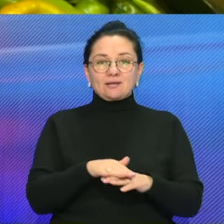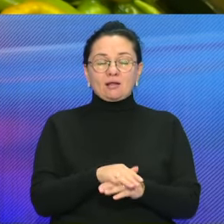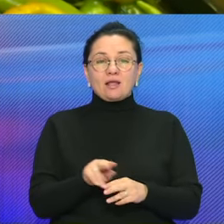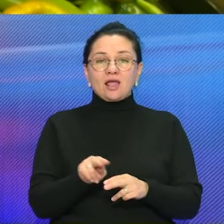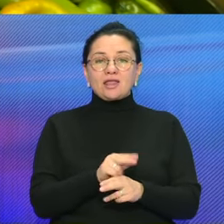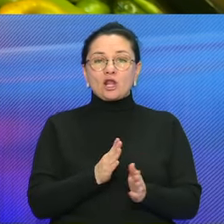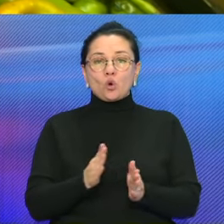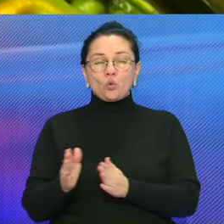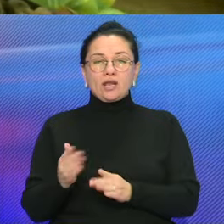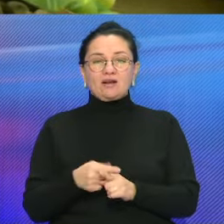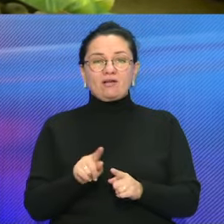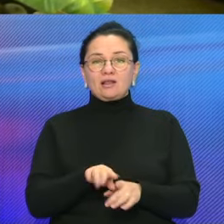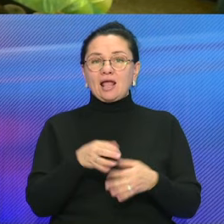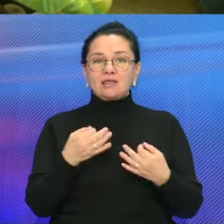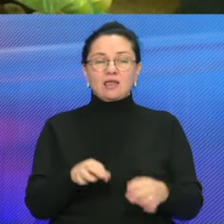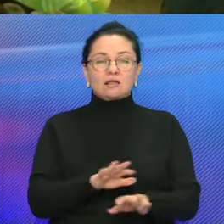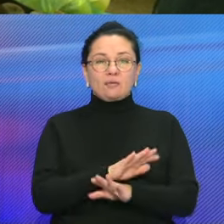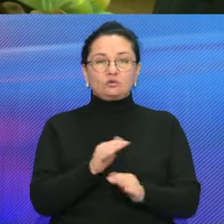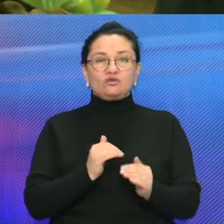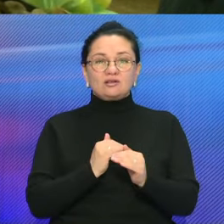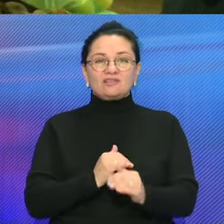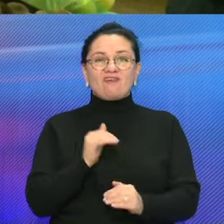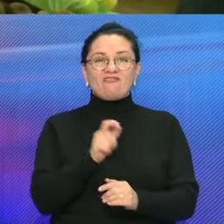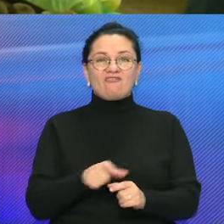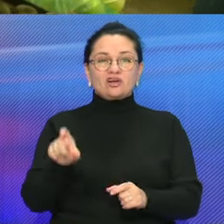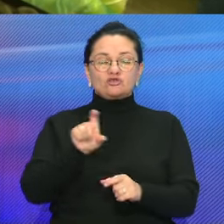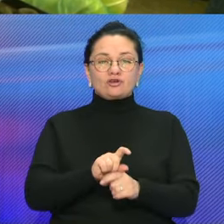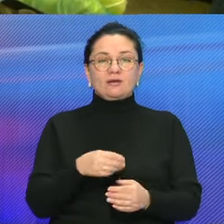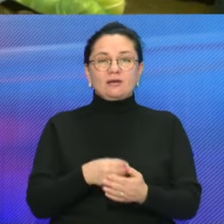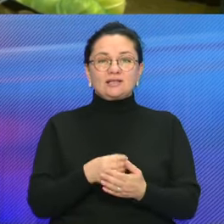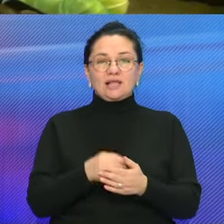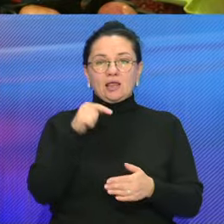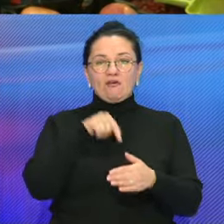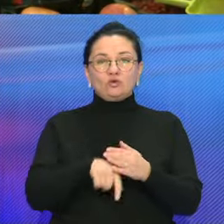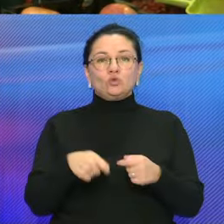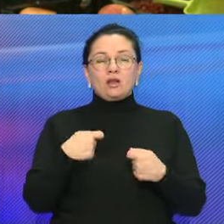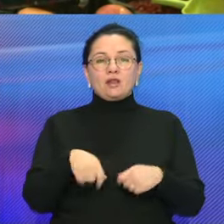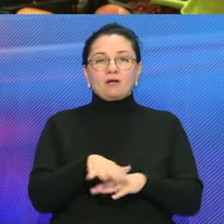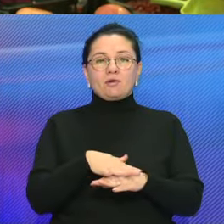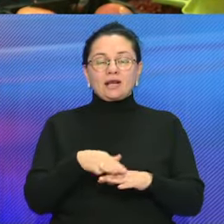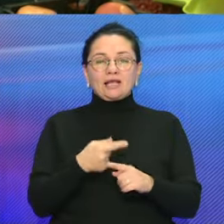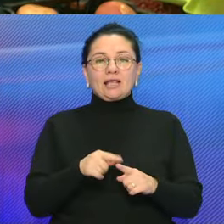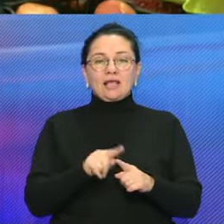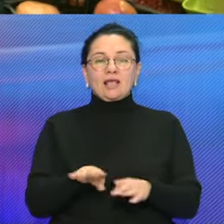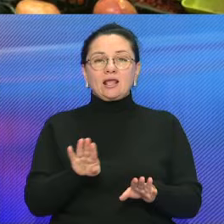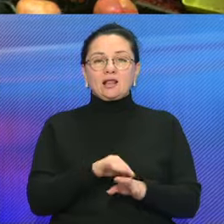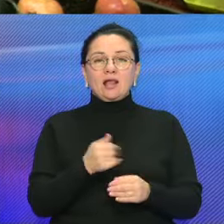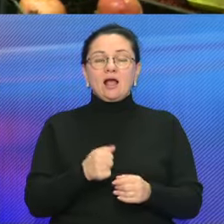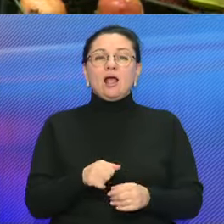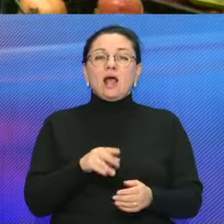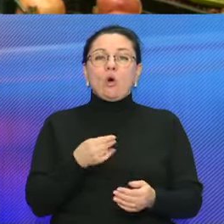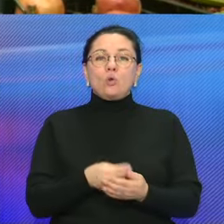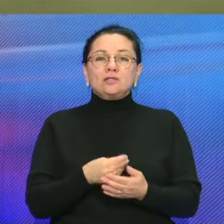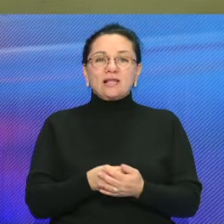регулирования накировано на недопущение завышения цен на внутреннем рынку и выступить оховной мерой для споживца от